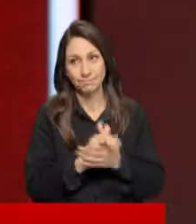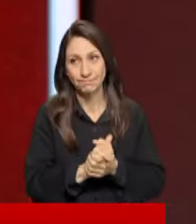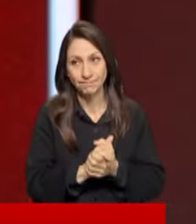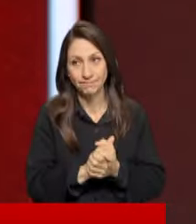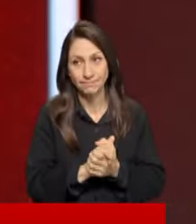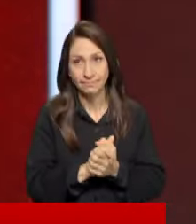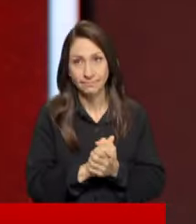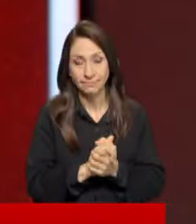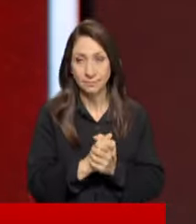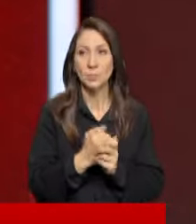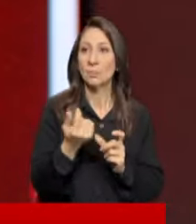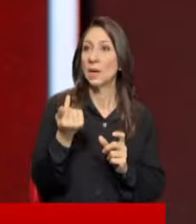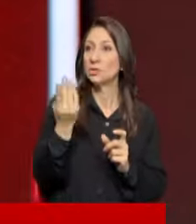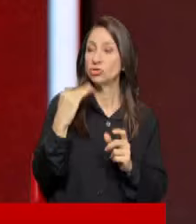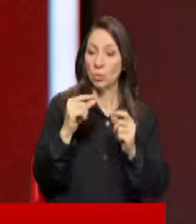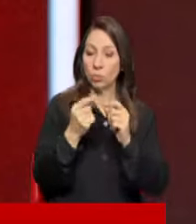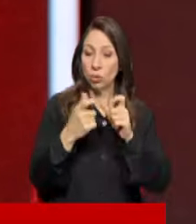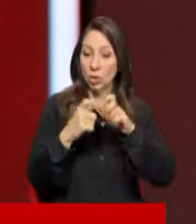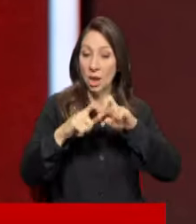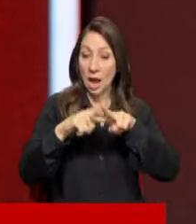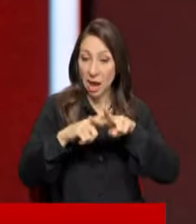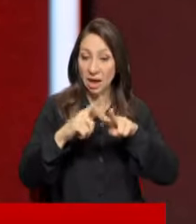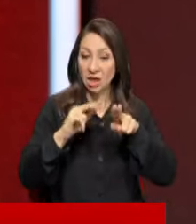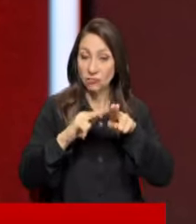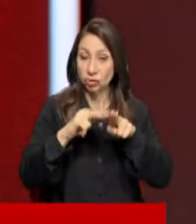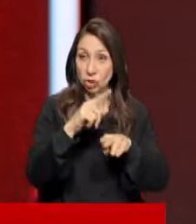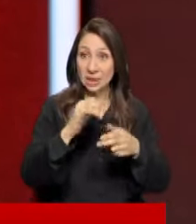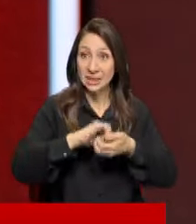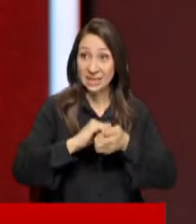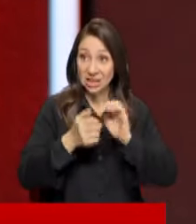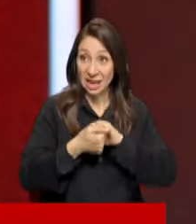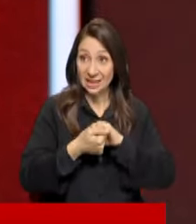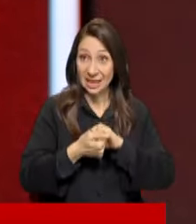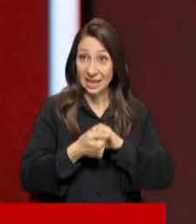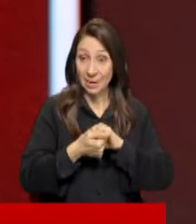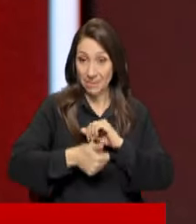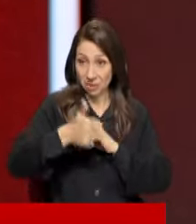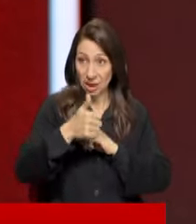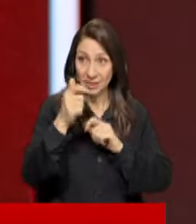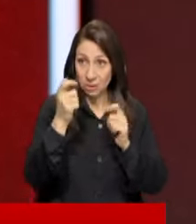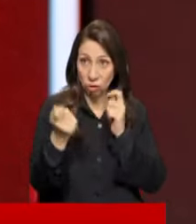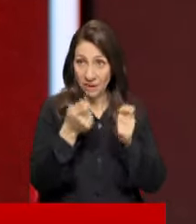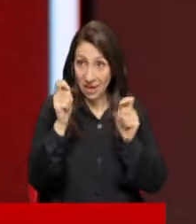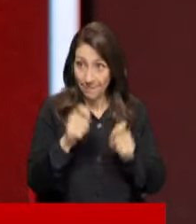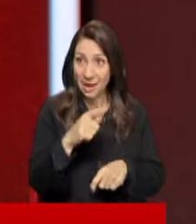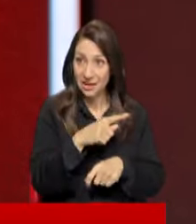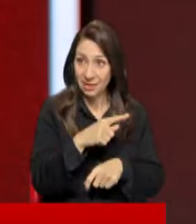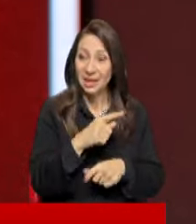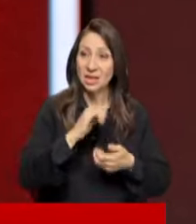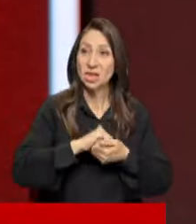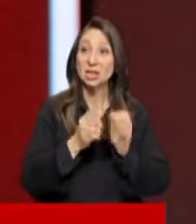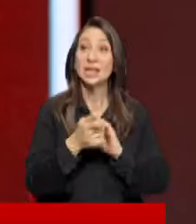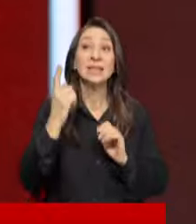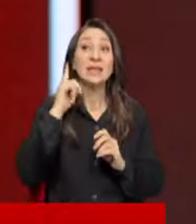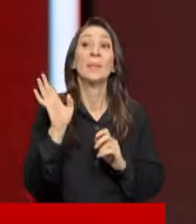siz az önce Burak Avuncu dediniz. Burak Avuncu teşkilatı, yani teşkilat başkanlığı, evet, görevini yaparken